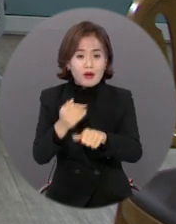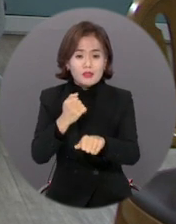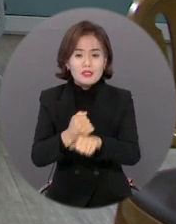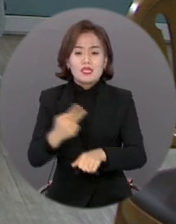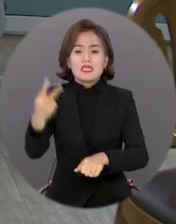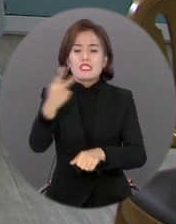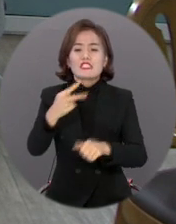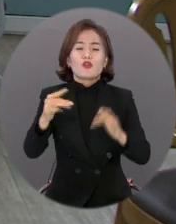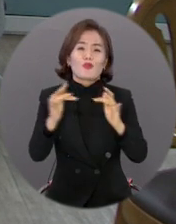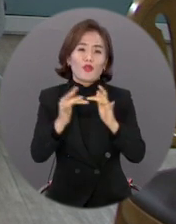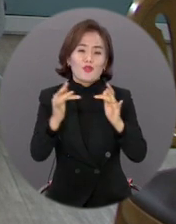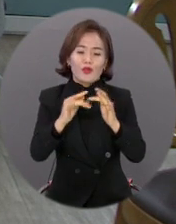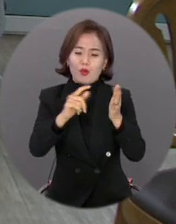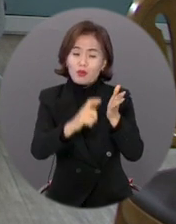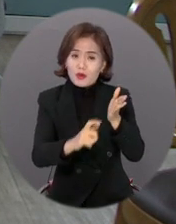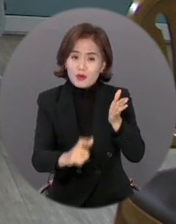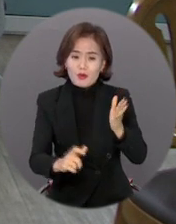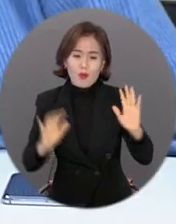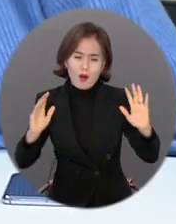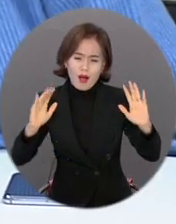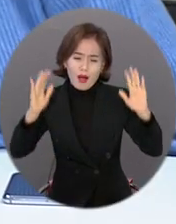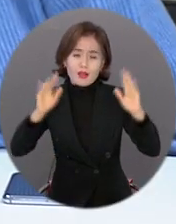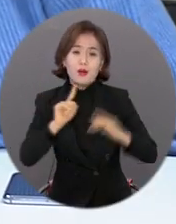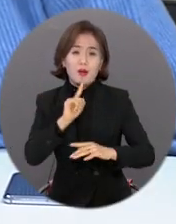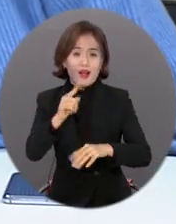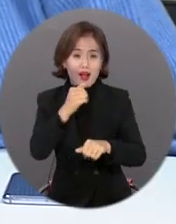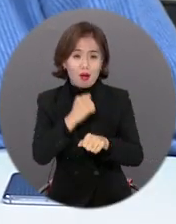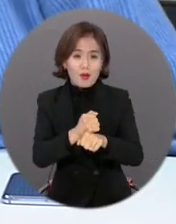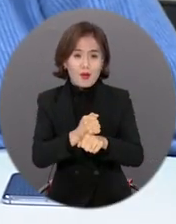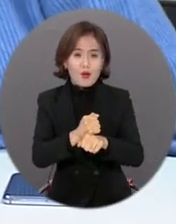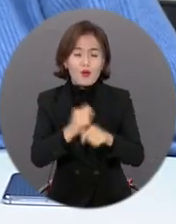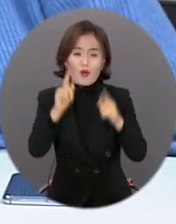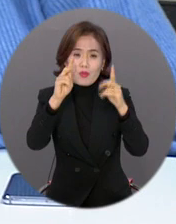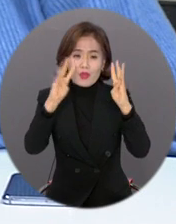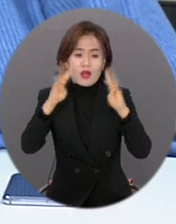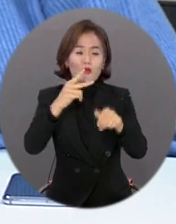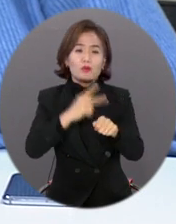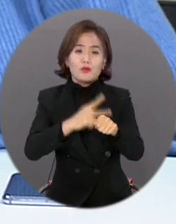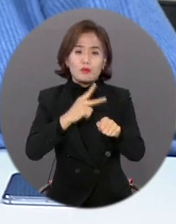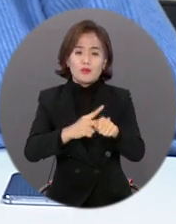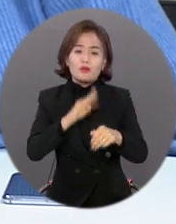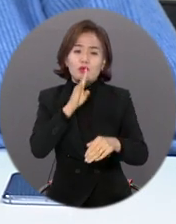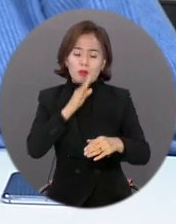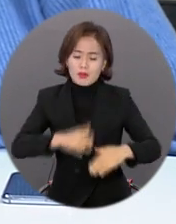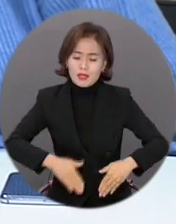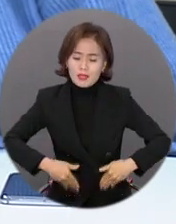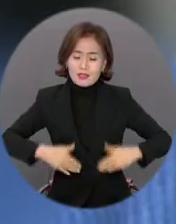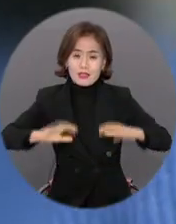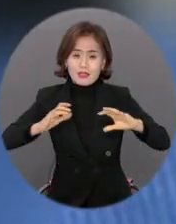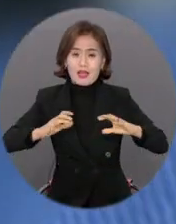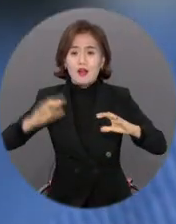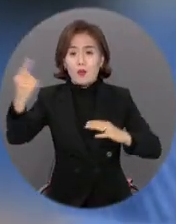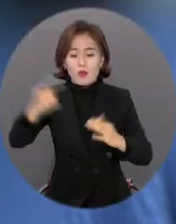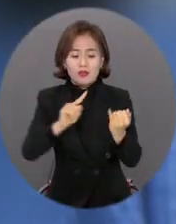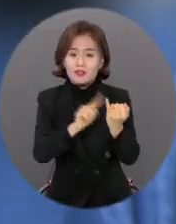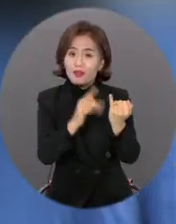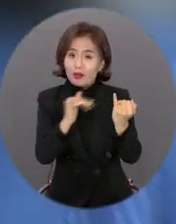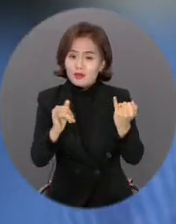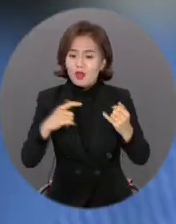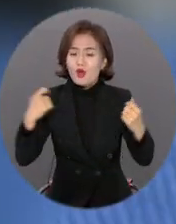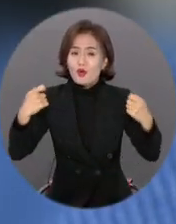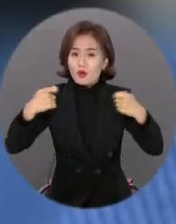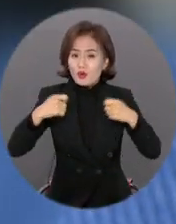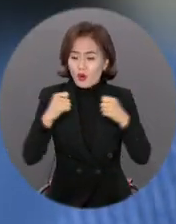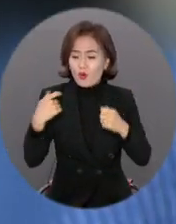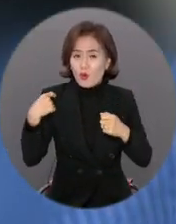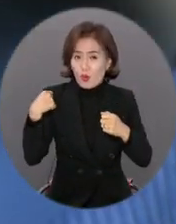넘는 인터넷 댓글로 환영의 메시지가 전해졌고, 대학 교직원들은 상대적으로 따뜻한 나라에서 온 소연 씨를 위해 겨울옷과